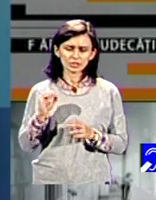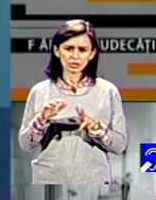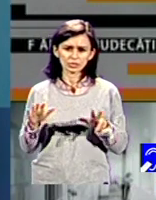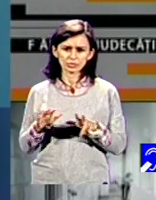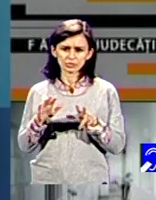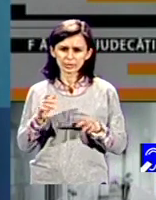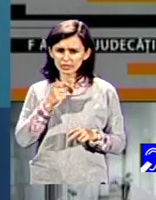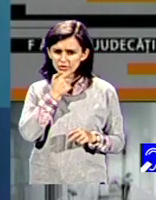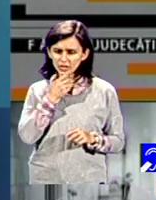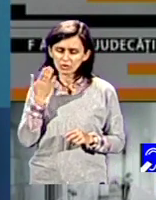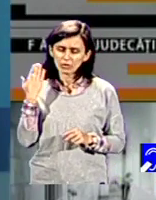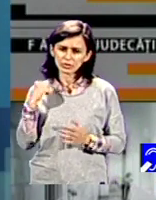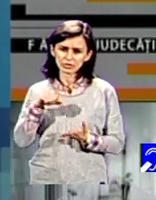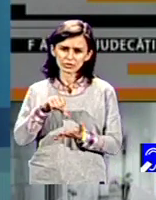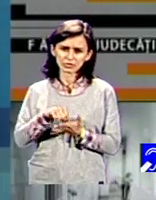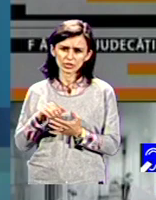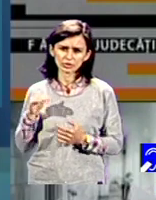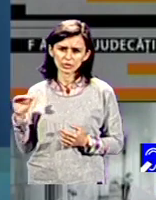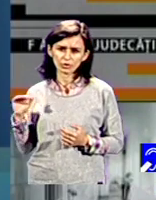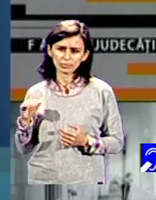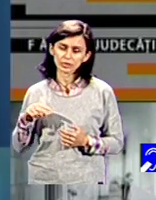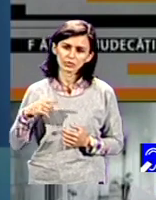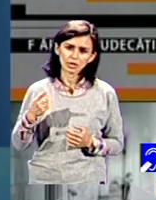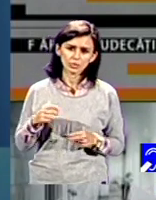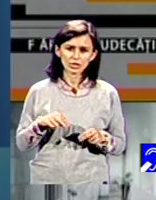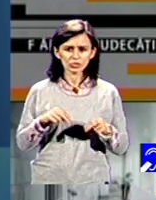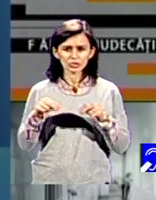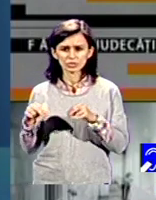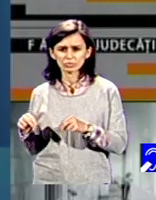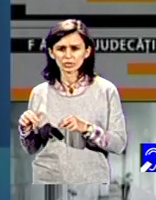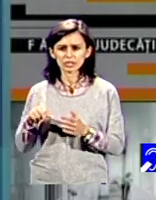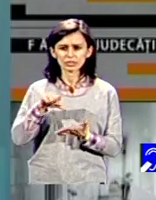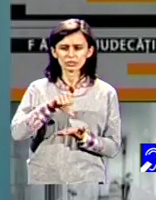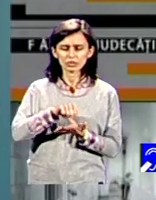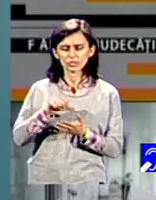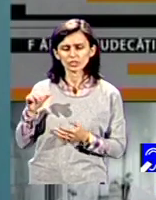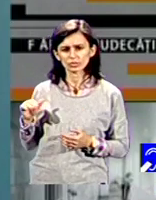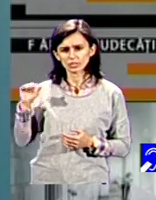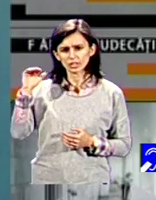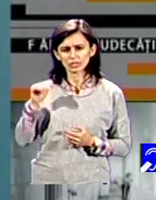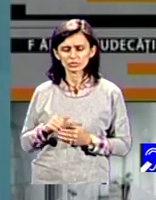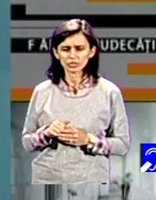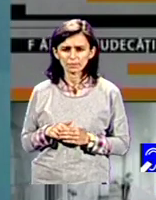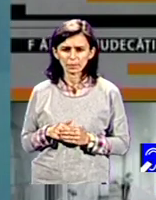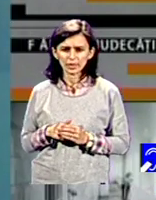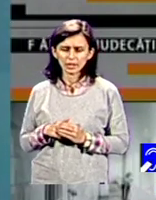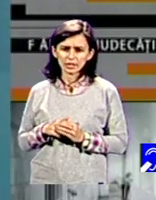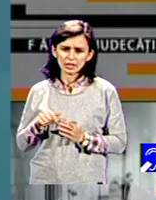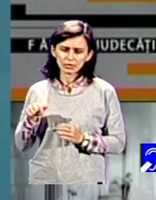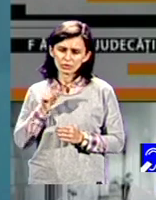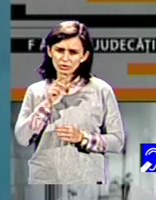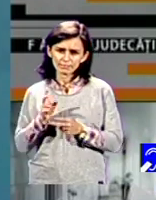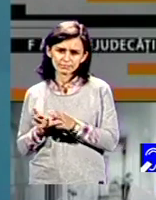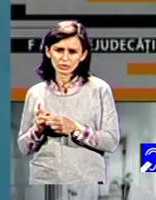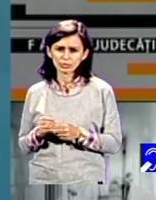pentru centrul de adult cum se cum vorbim acolo până la urmă de acest la viață independentă la viață chiar